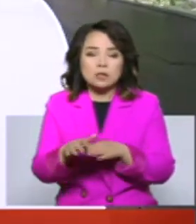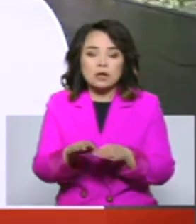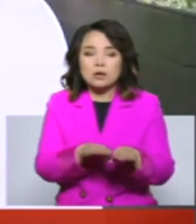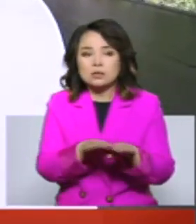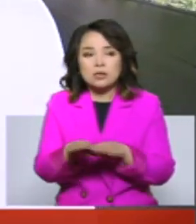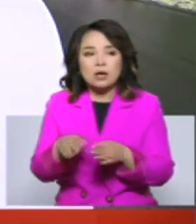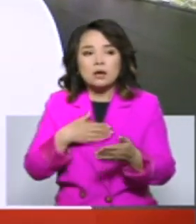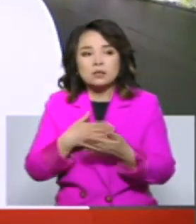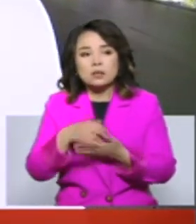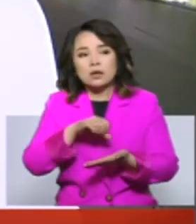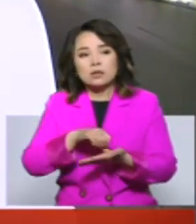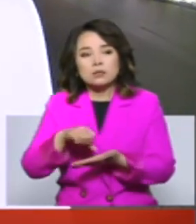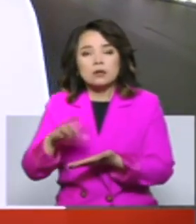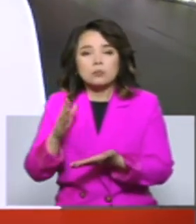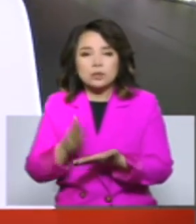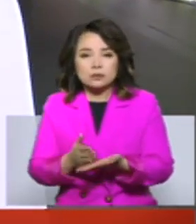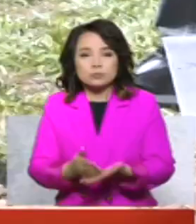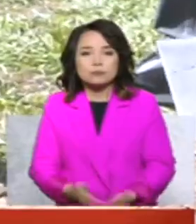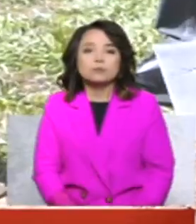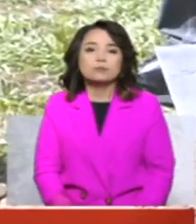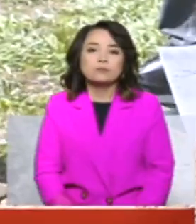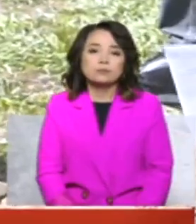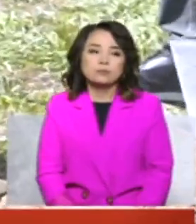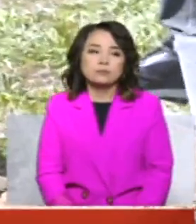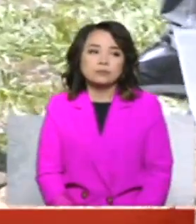кісідей атсалысты.